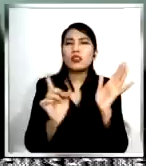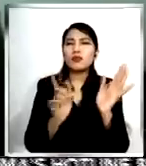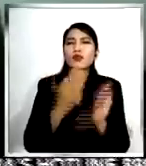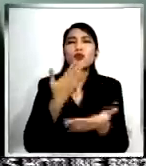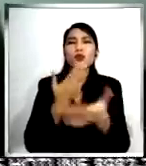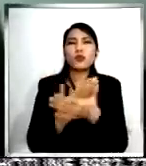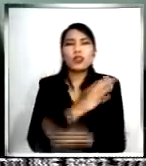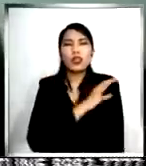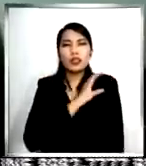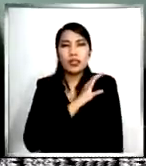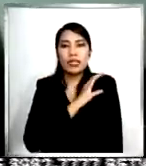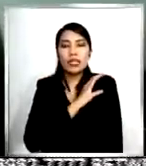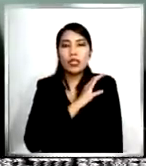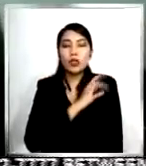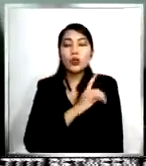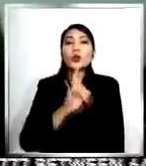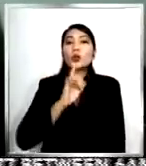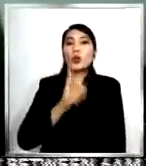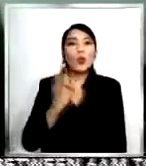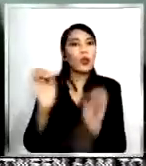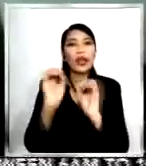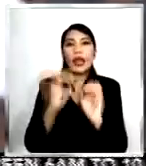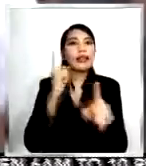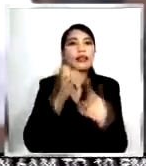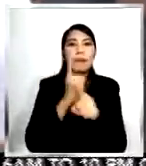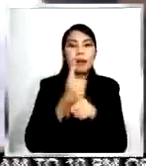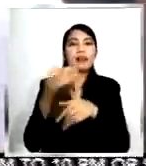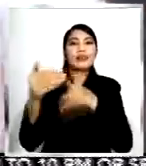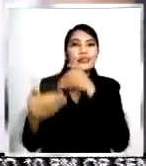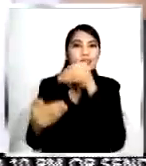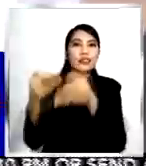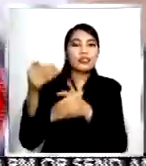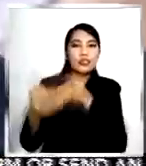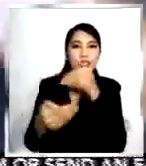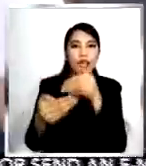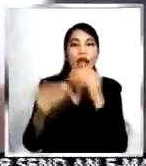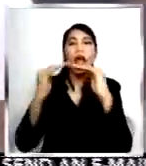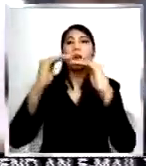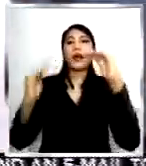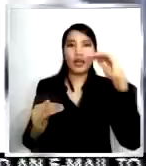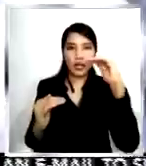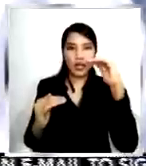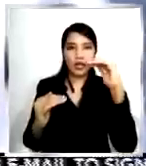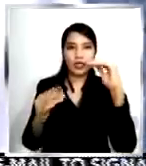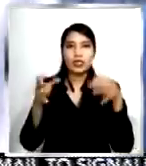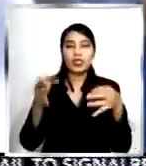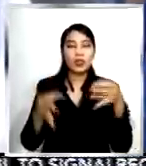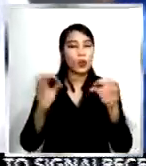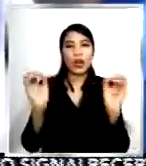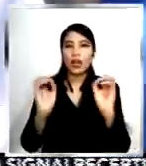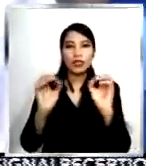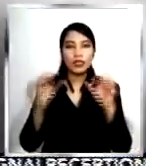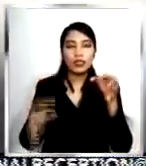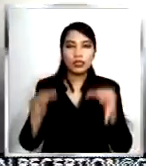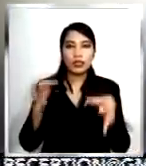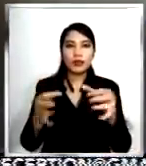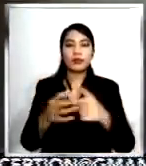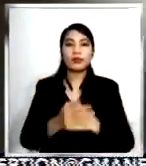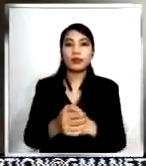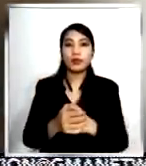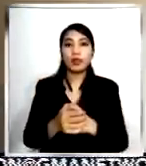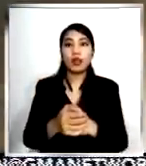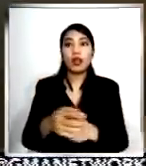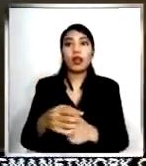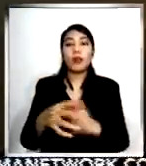of due process and there is here a clear injustice. Nakatanggap na raw ng abiso si Presidential Spokesperson Harry Roque na